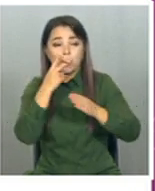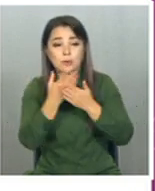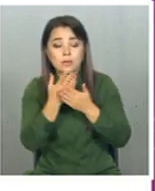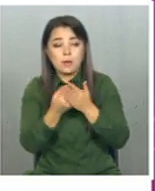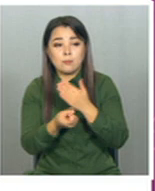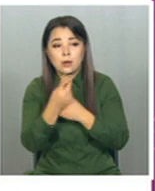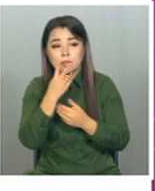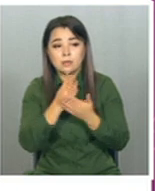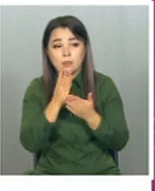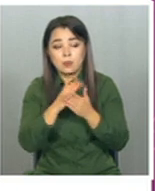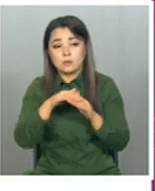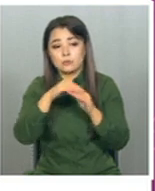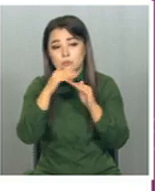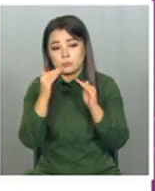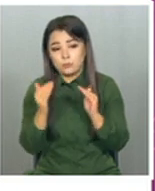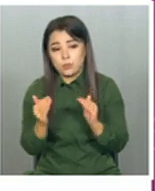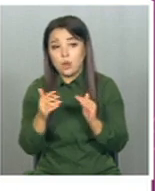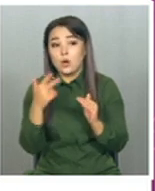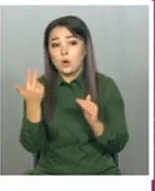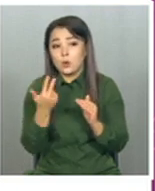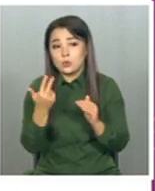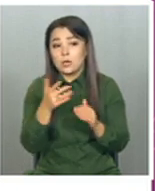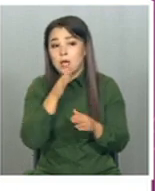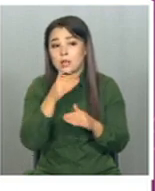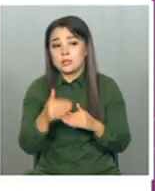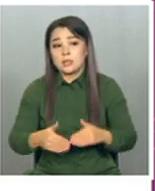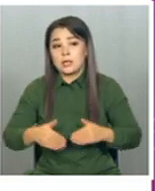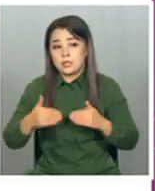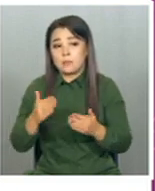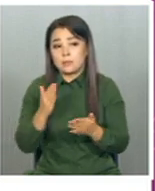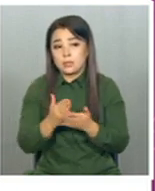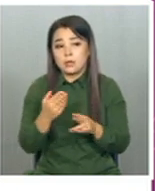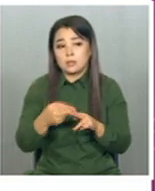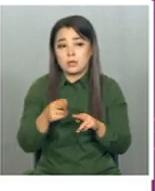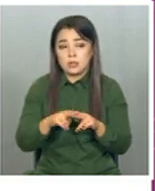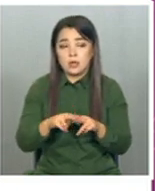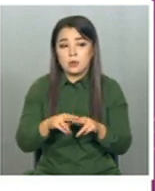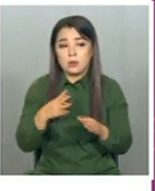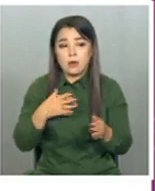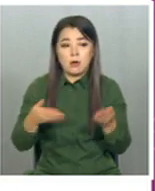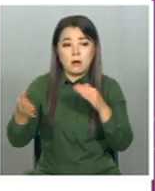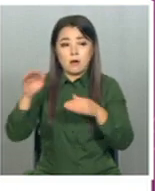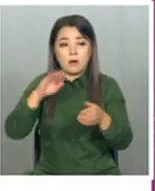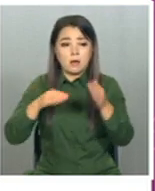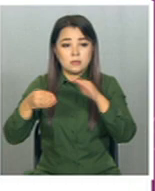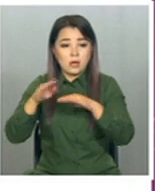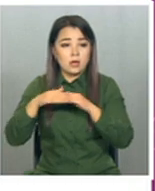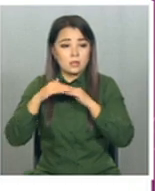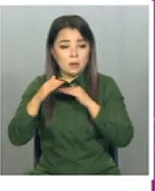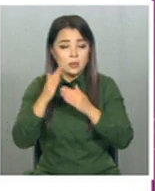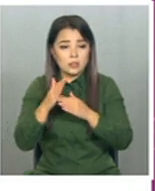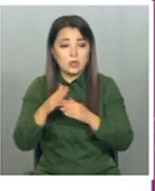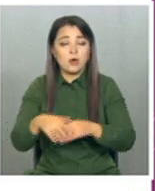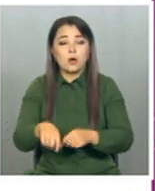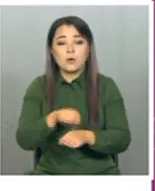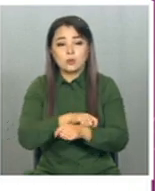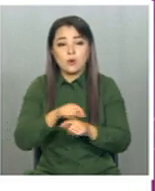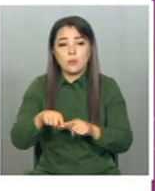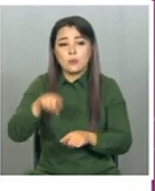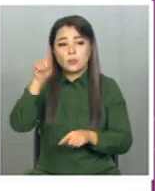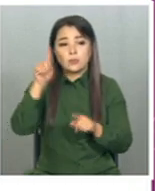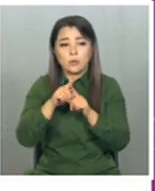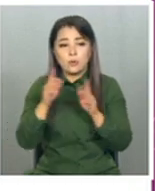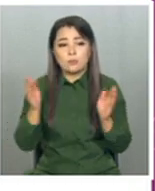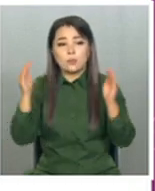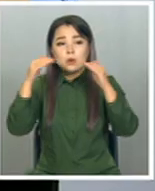бастады. Үшінші кезекте, балар, ол жерде жанар таулы алқап болу мүмкін, биік таулы өлке қалыптасу мүмкін.